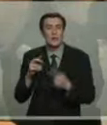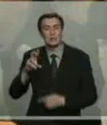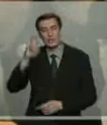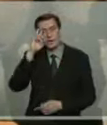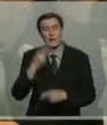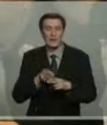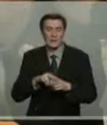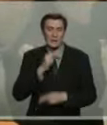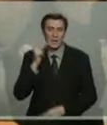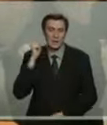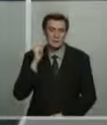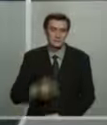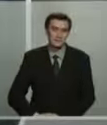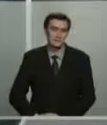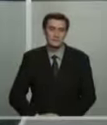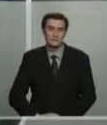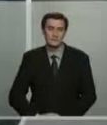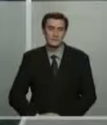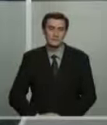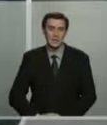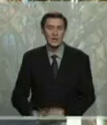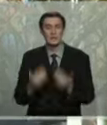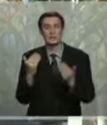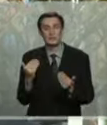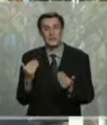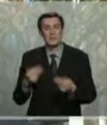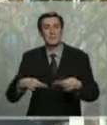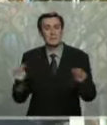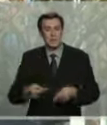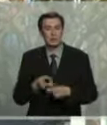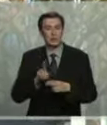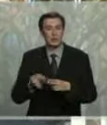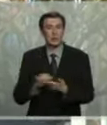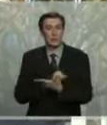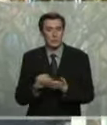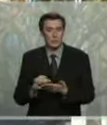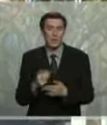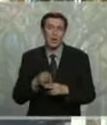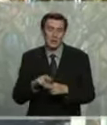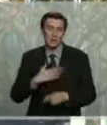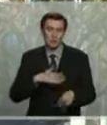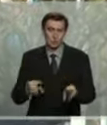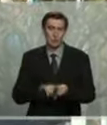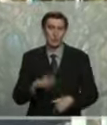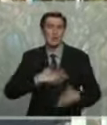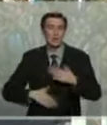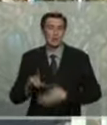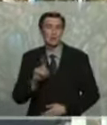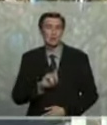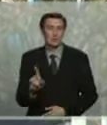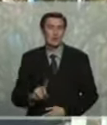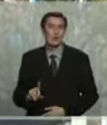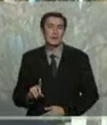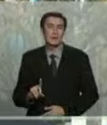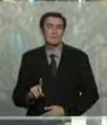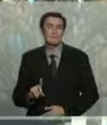как Китай. Они сегодня подписали ее. Это нас тоже радует, потому что нельзя